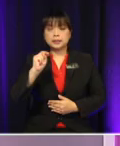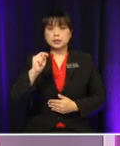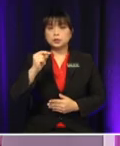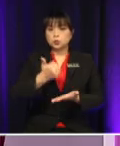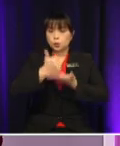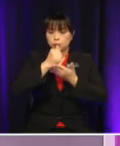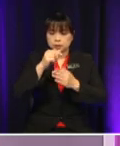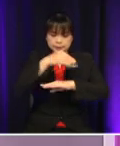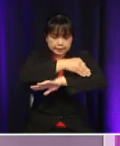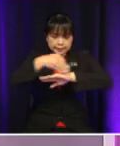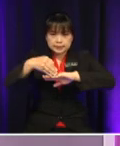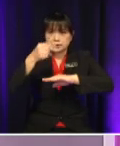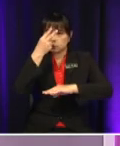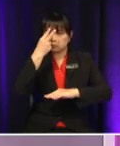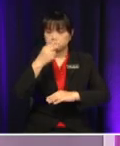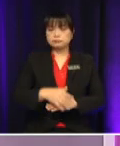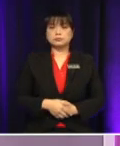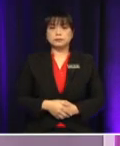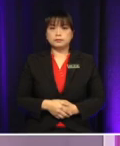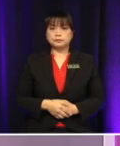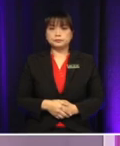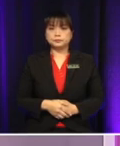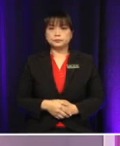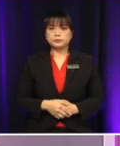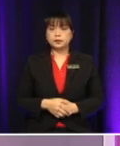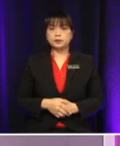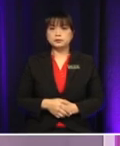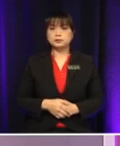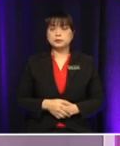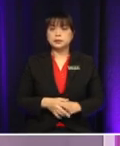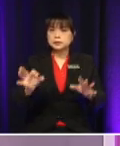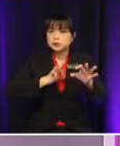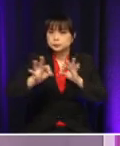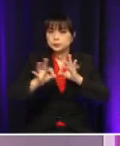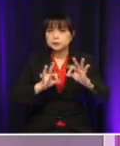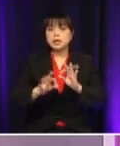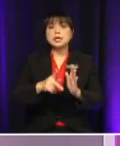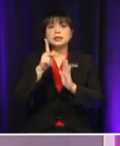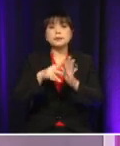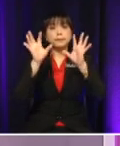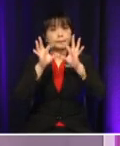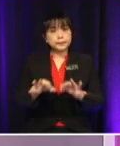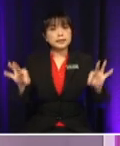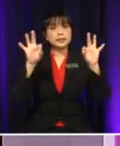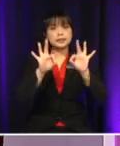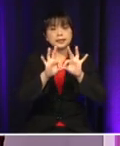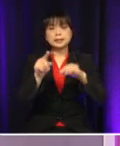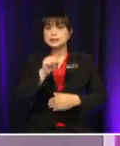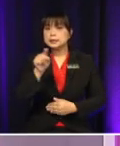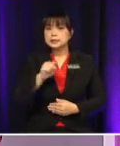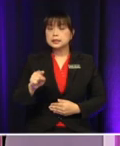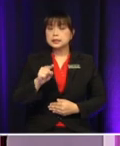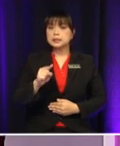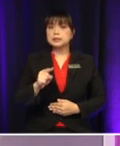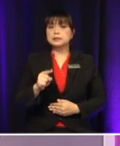gariskan ya oke Jelaskan kepentingan sehat hadiah ndak kepentingan seks bermaksud dia bukan saja tanya